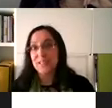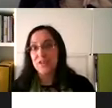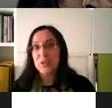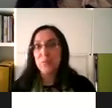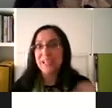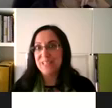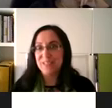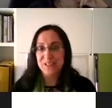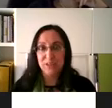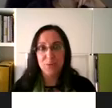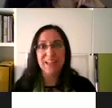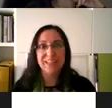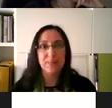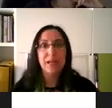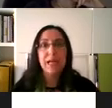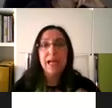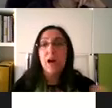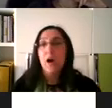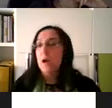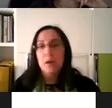strategia comunicativa anziché di un'altra